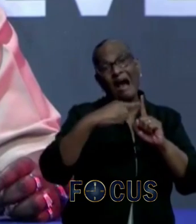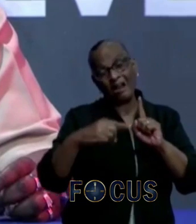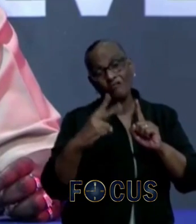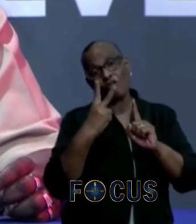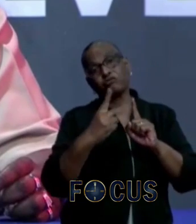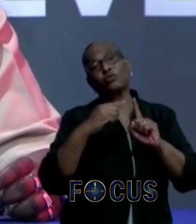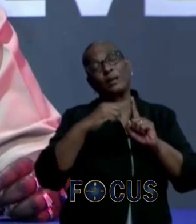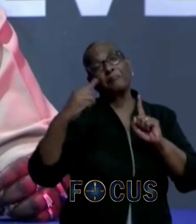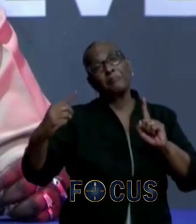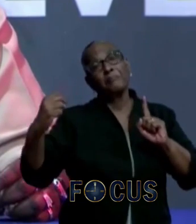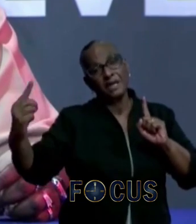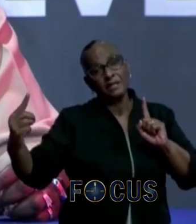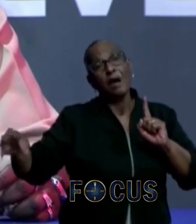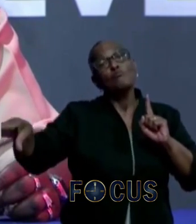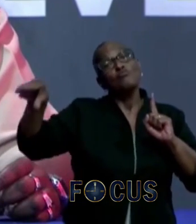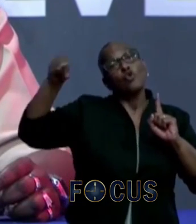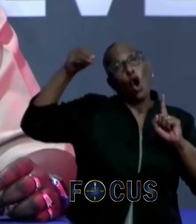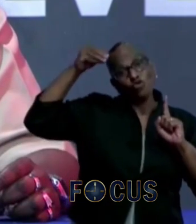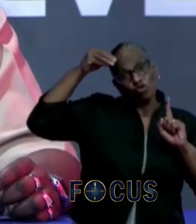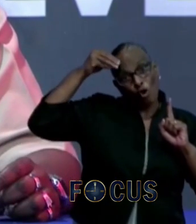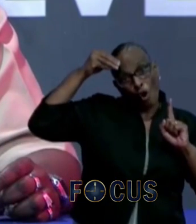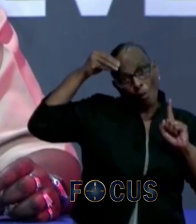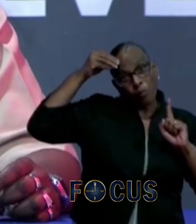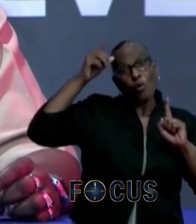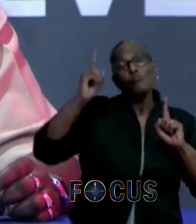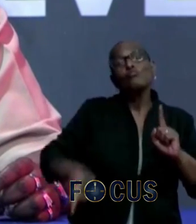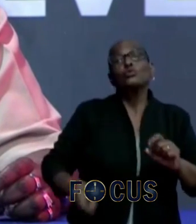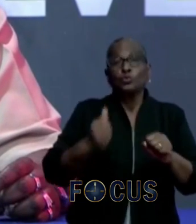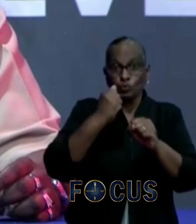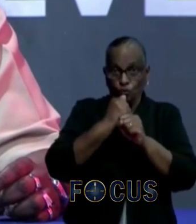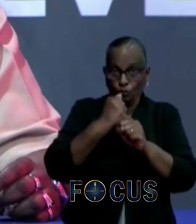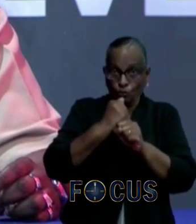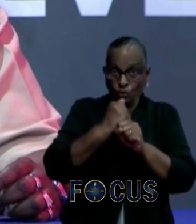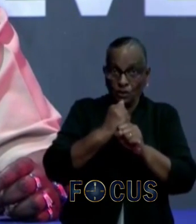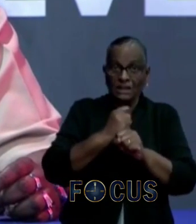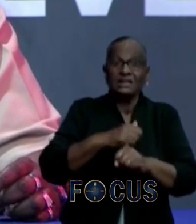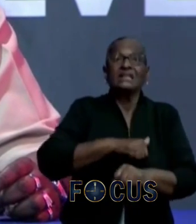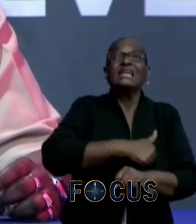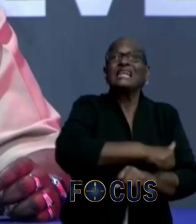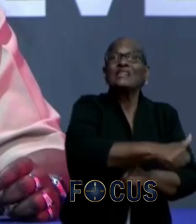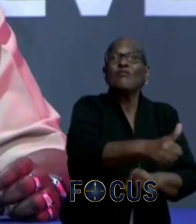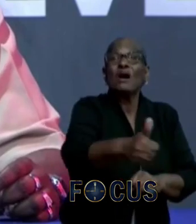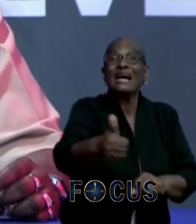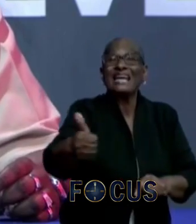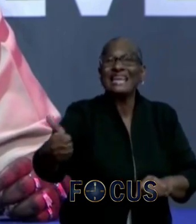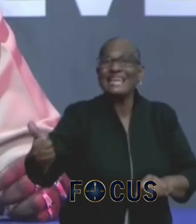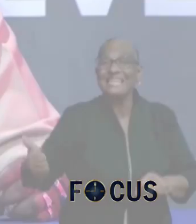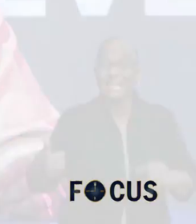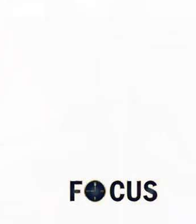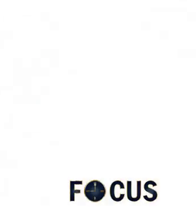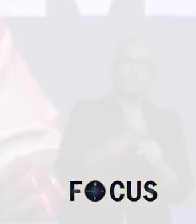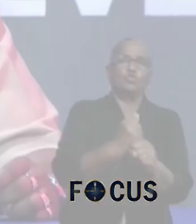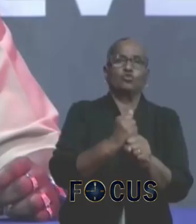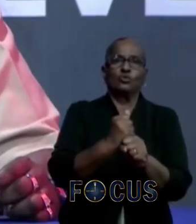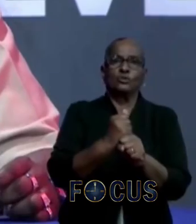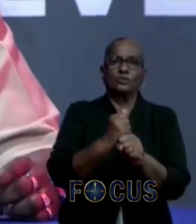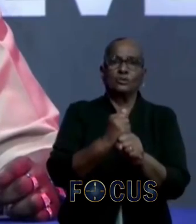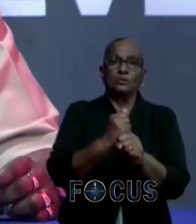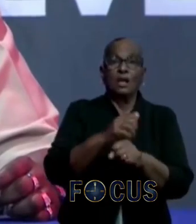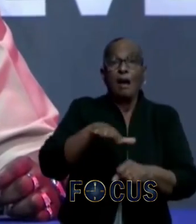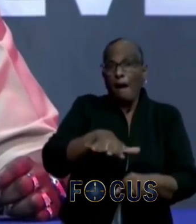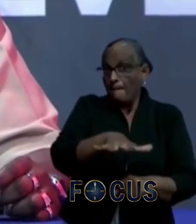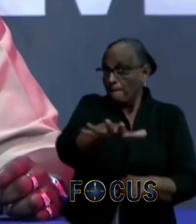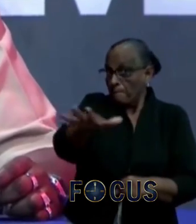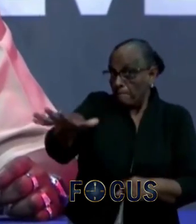1,5 tot 2 meter, in acht worden genomen. Dit geldt voor zowel het personeel als de bezoekers.